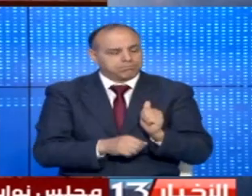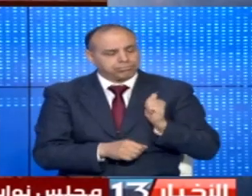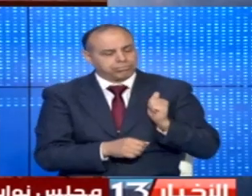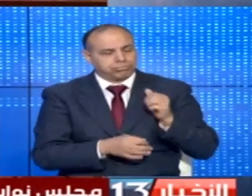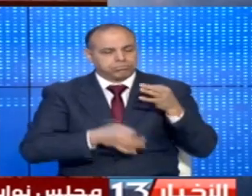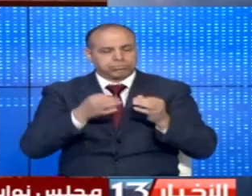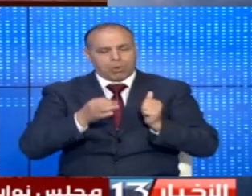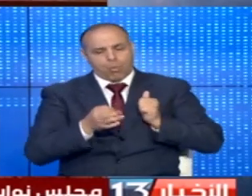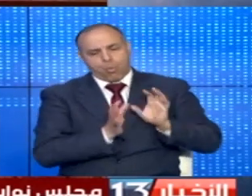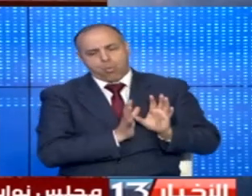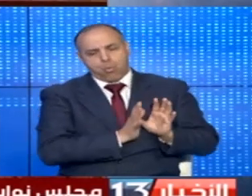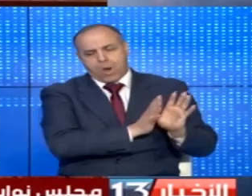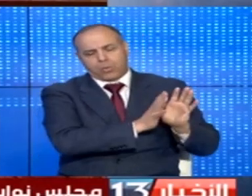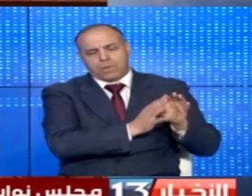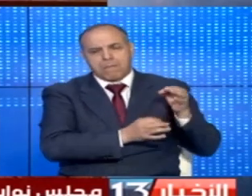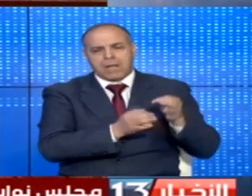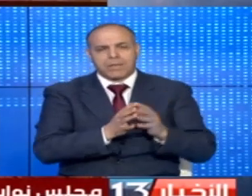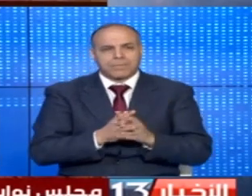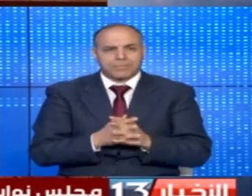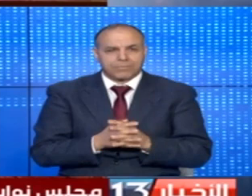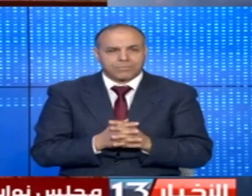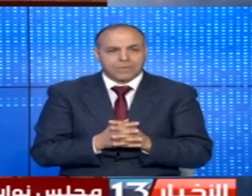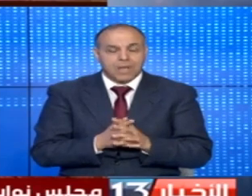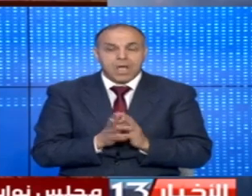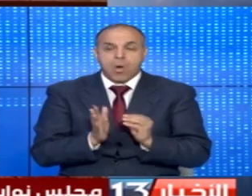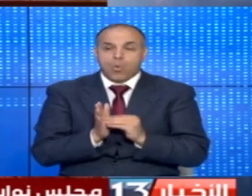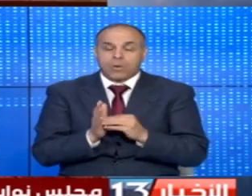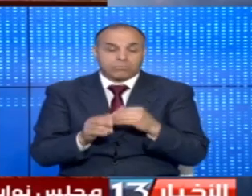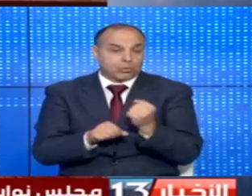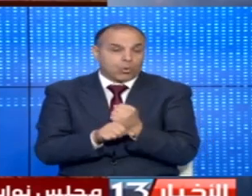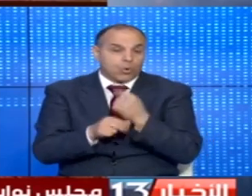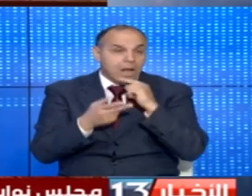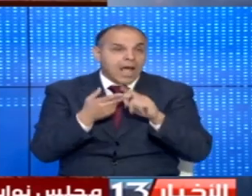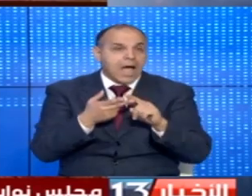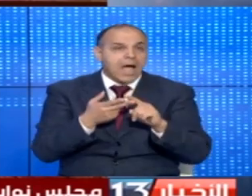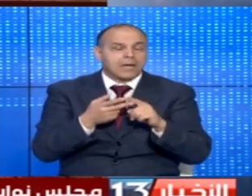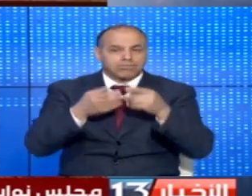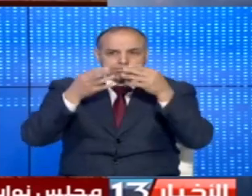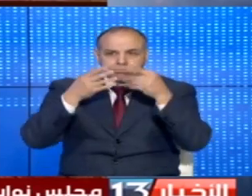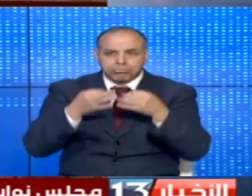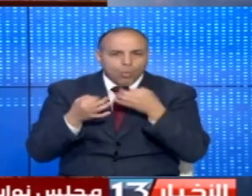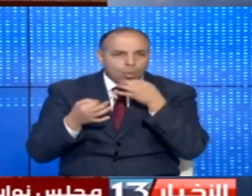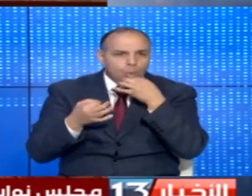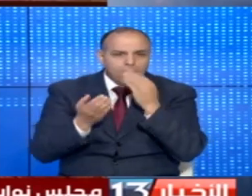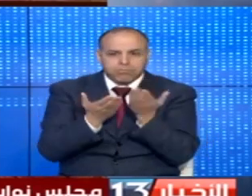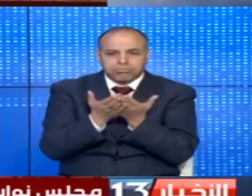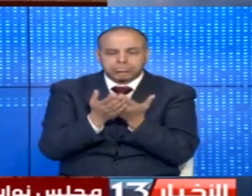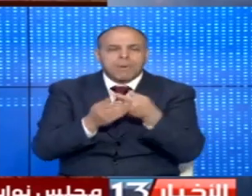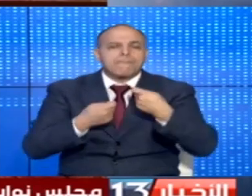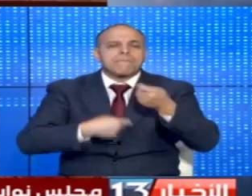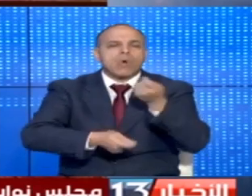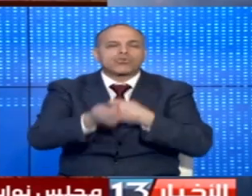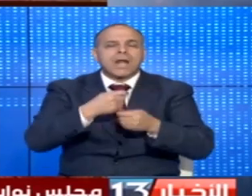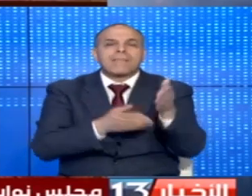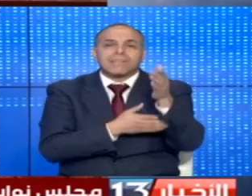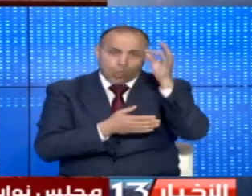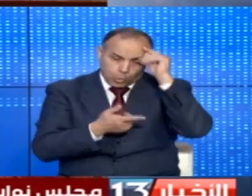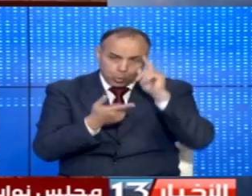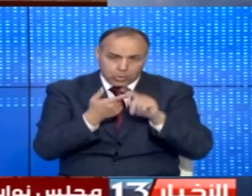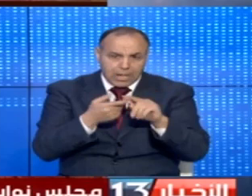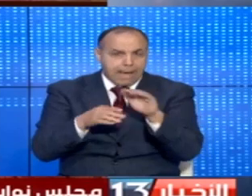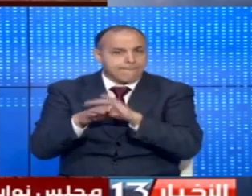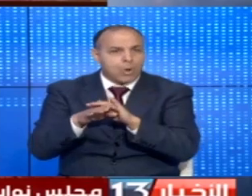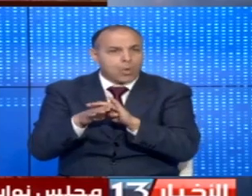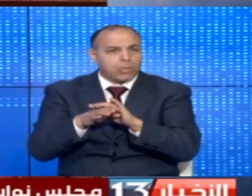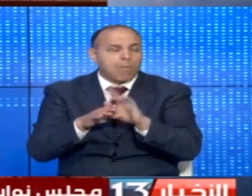وحياديه المرفق القضائي كما سنعمل على تطبيق عدد من الصفقات العموميه التي تعلقت بها